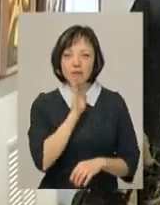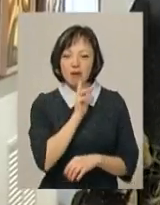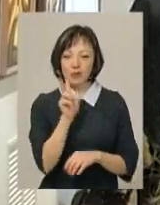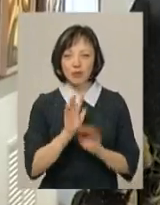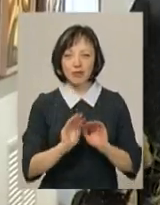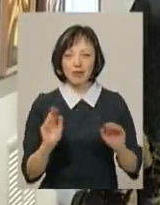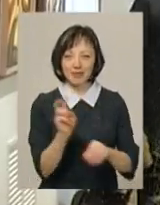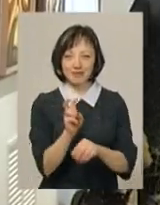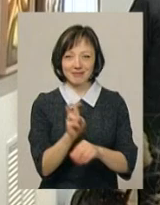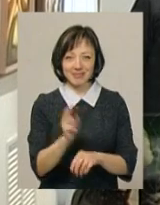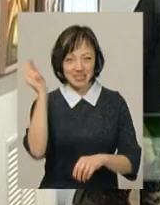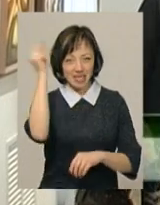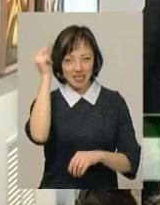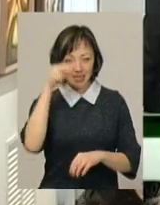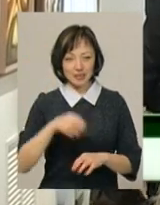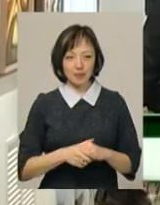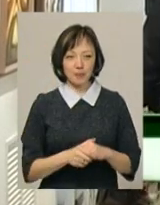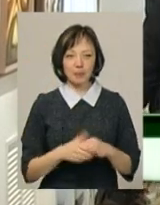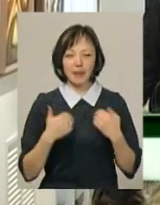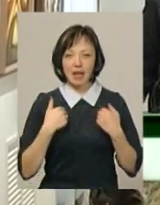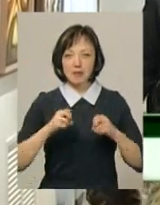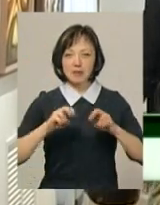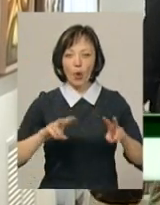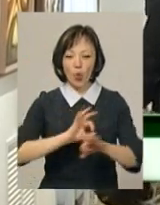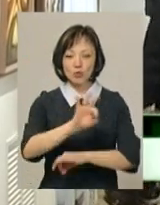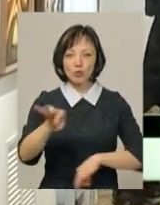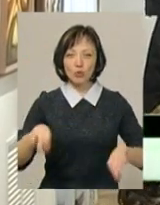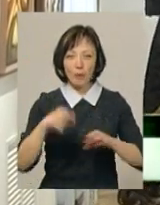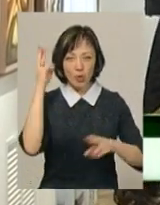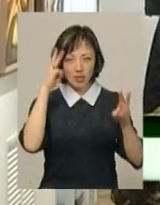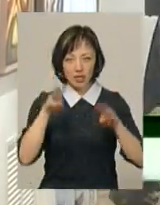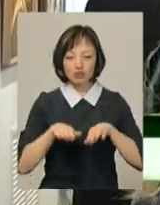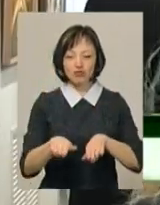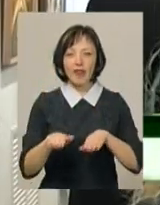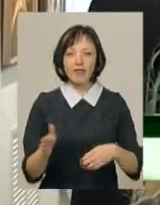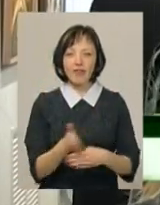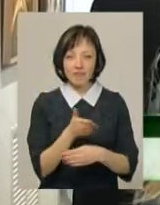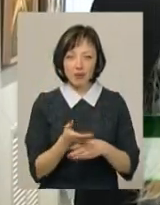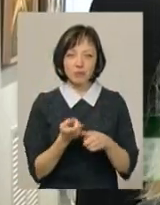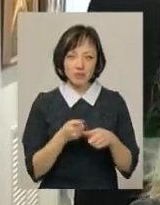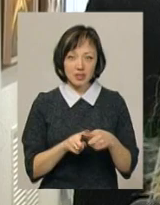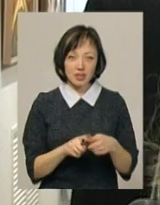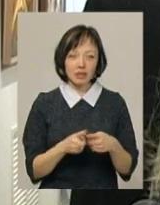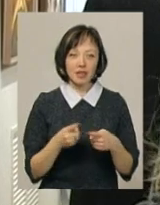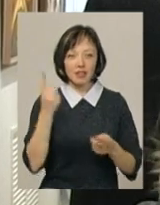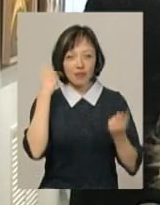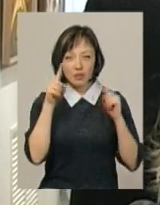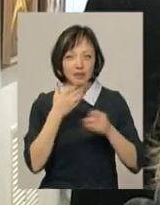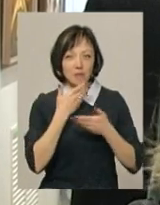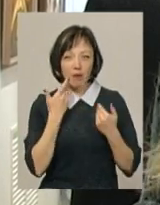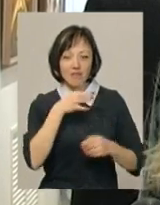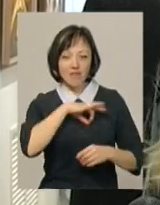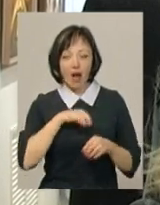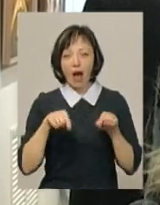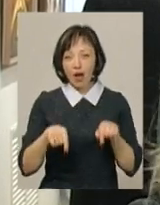відвідує заняття. Я по спеціальності конструктор-модельєр швейних виробів, і тому там проявити якусь творчість там нема, а тут